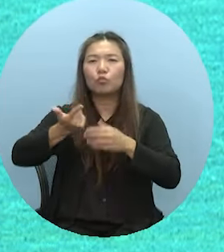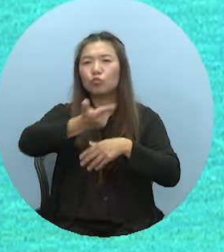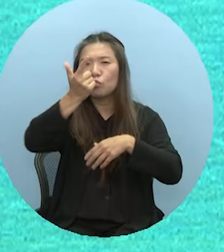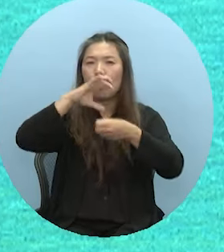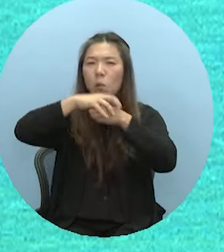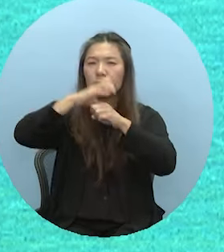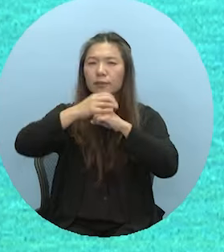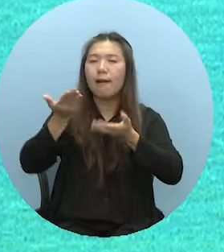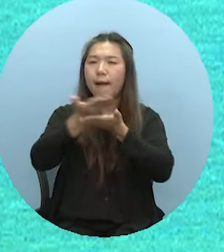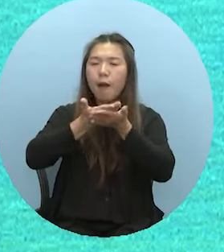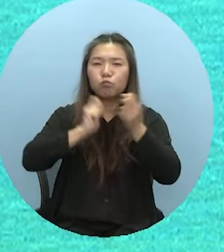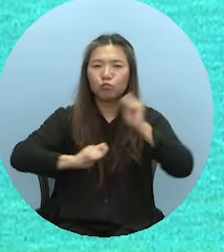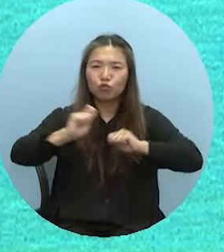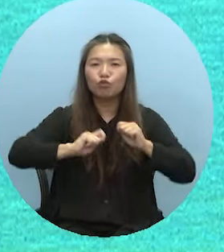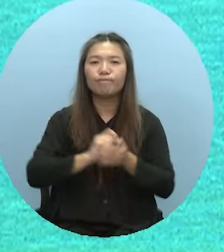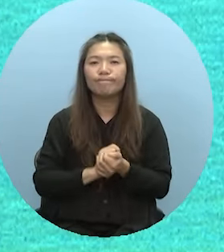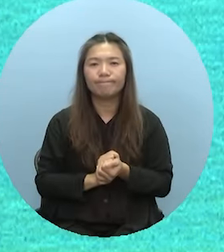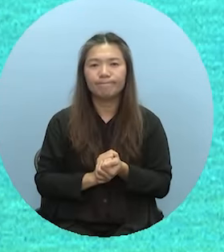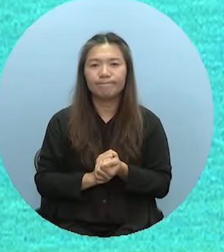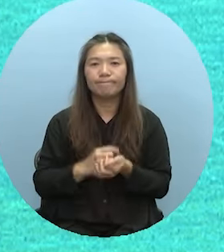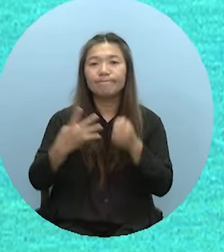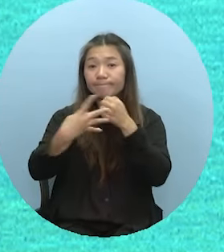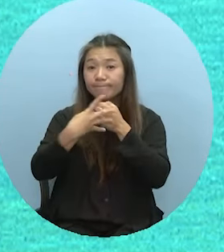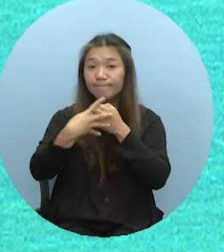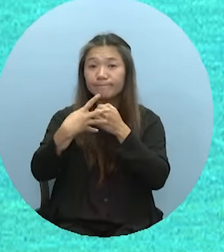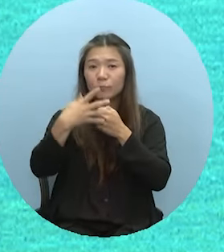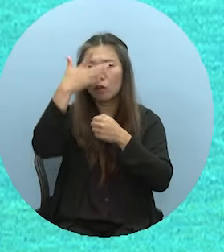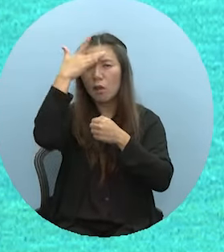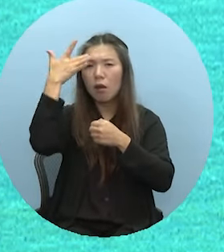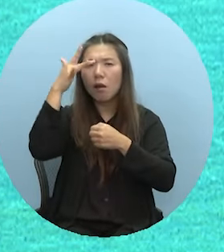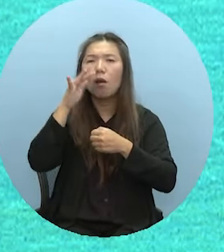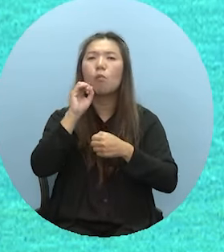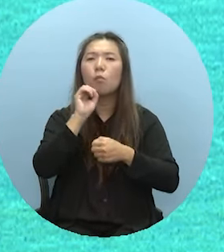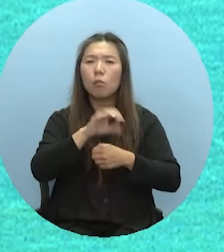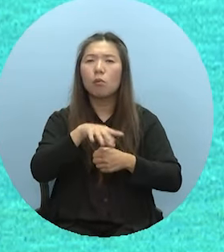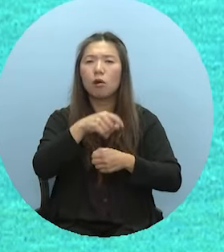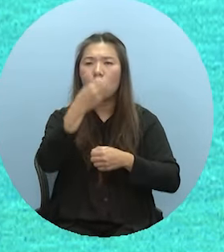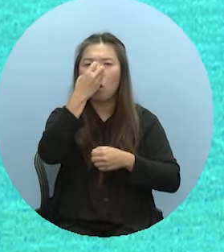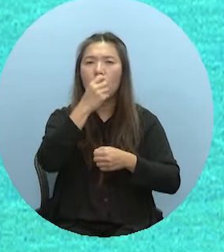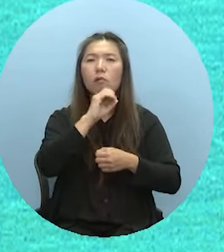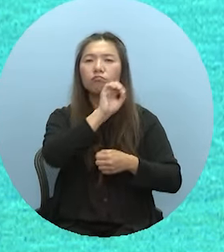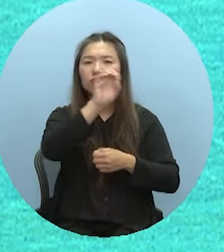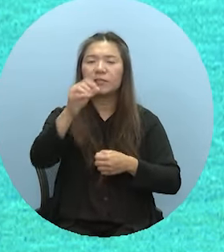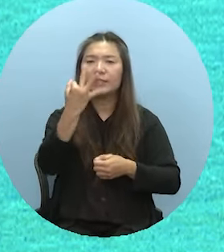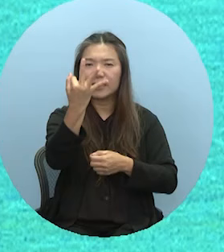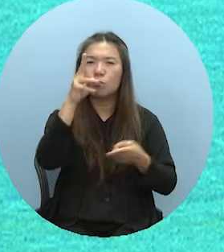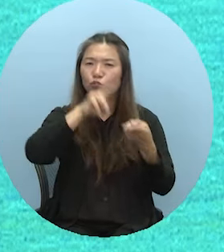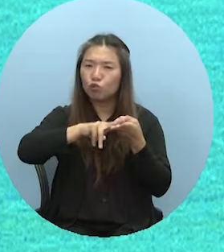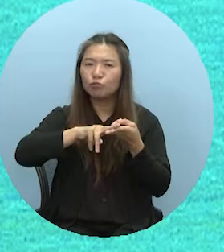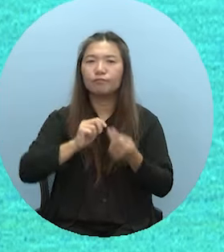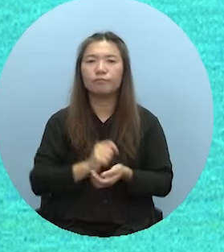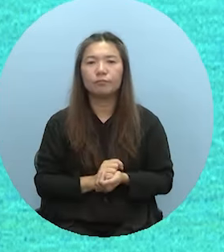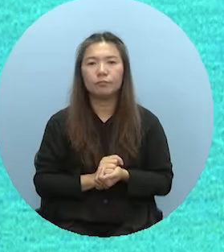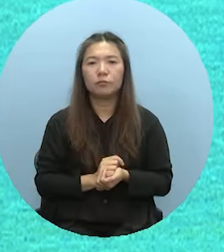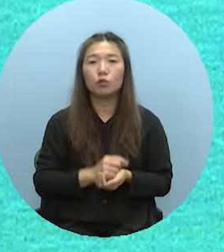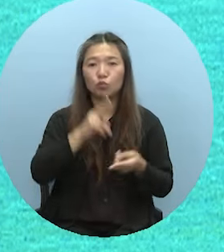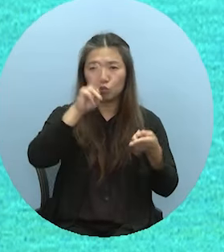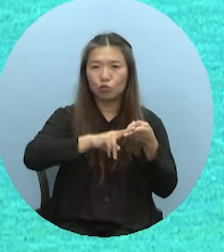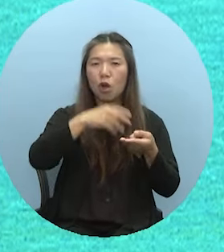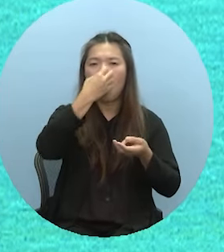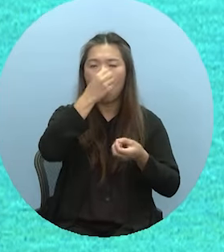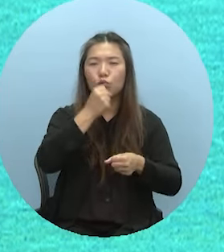類國際交流活動。第四，夏主任對香港各界提出3個相信，相